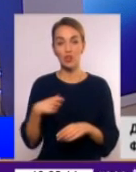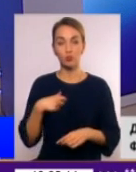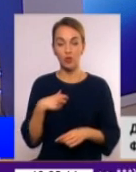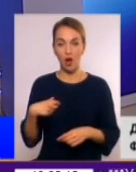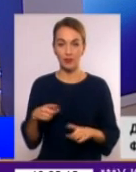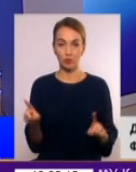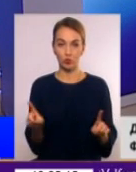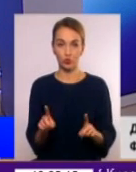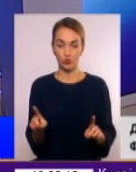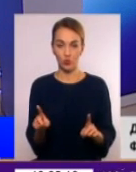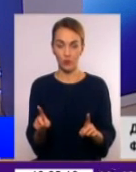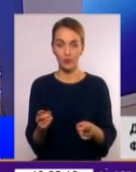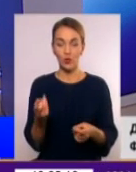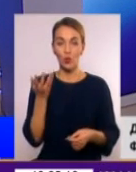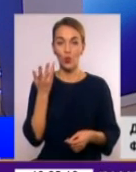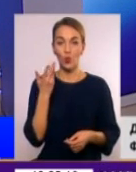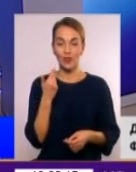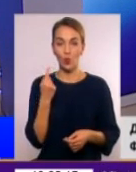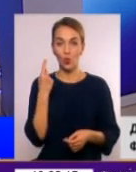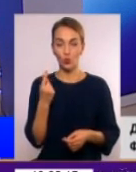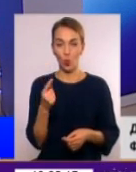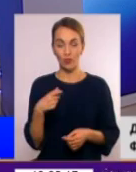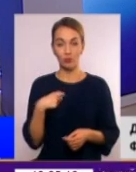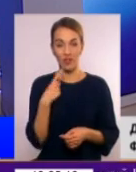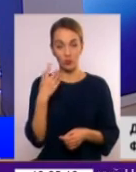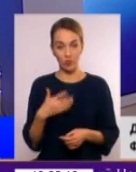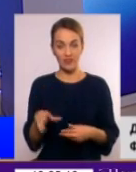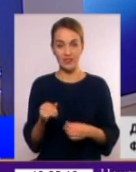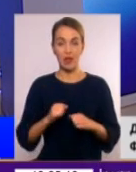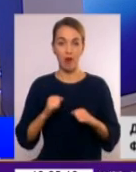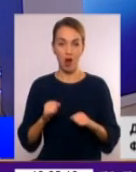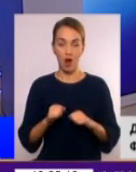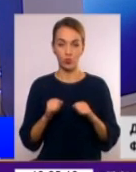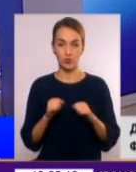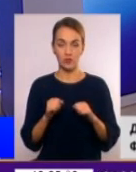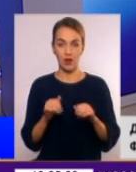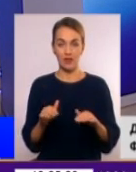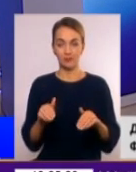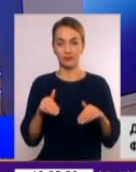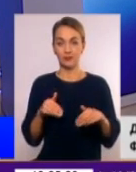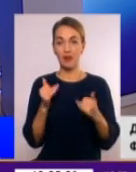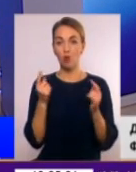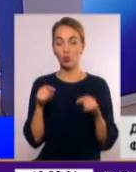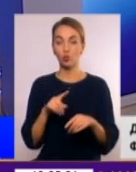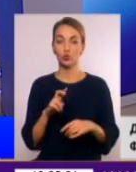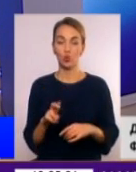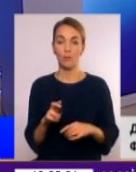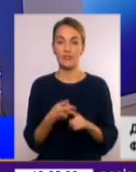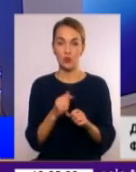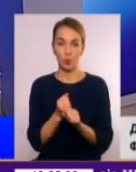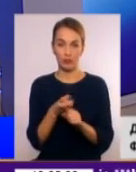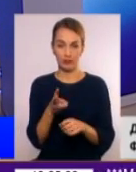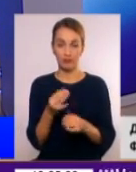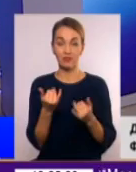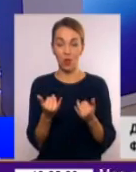що коли одного депутата виступає, всі намагаються ну, якби відхилитися для того, щоб це зробити. От в